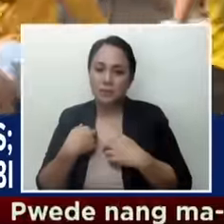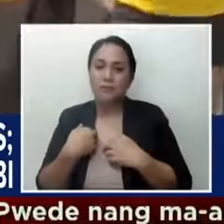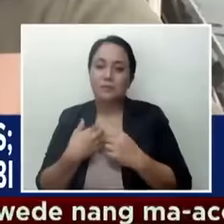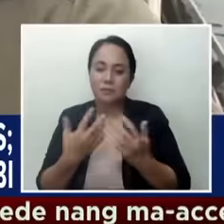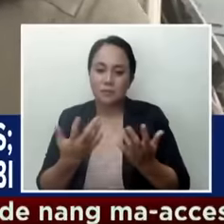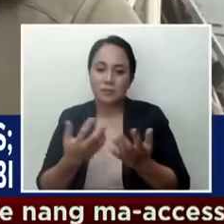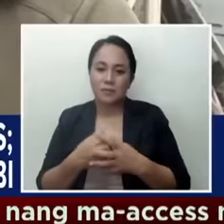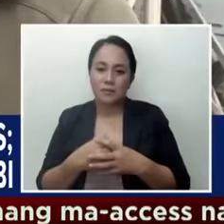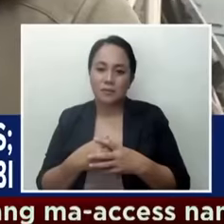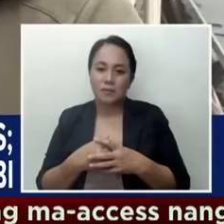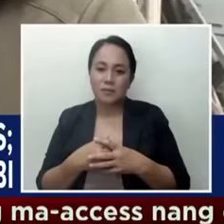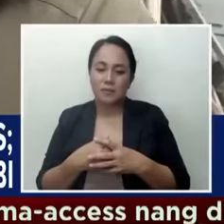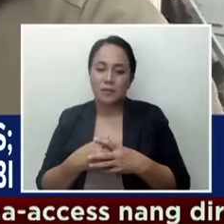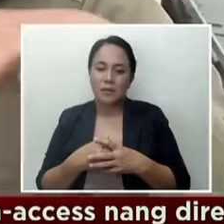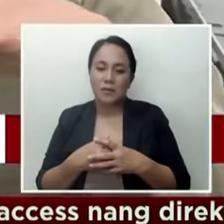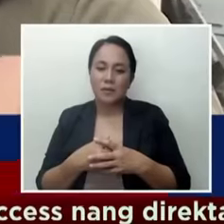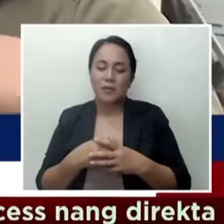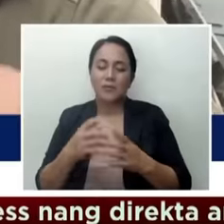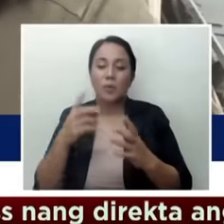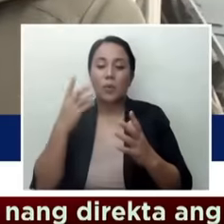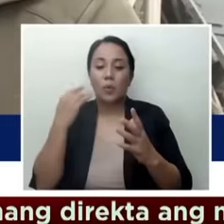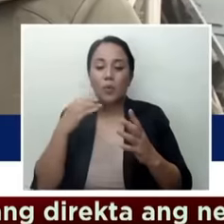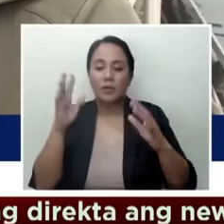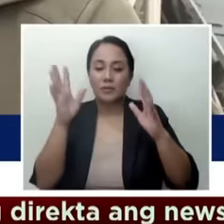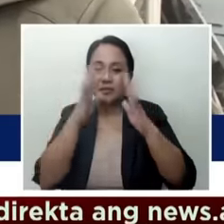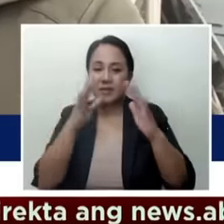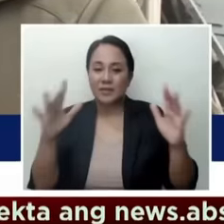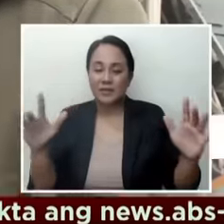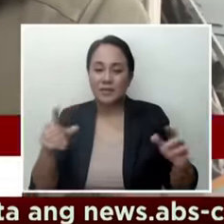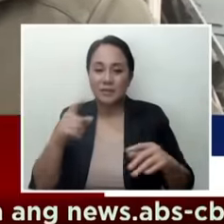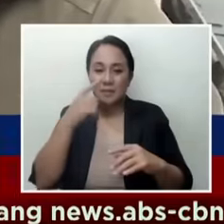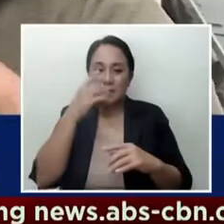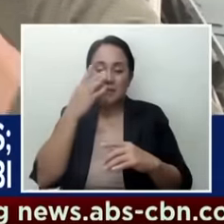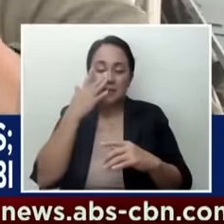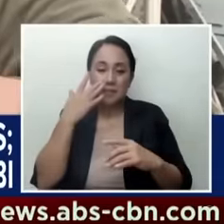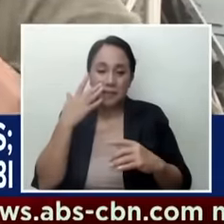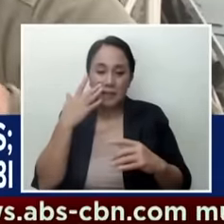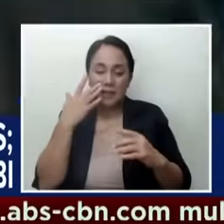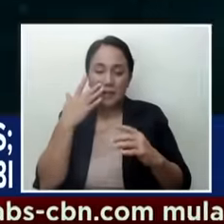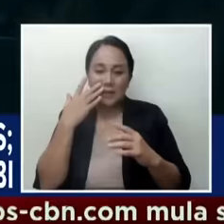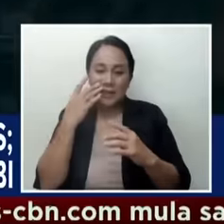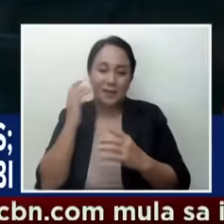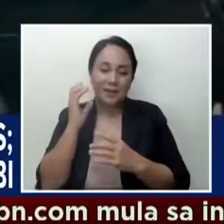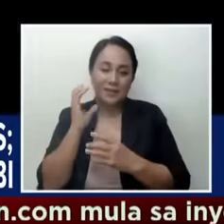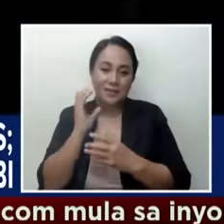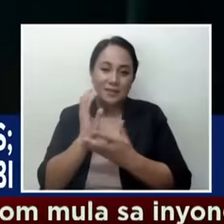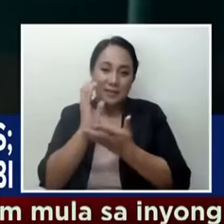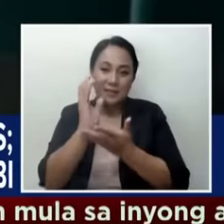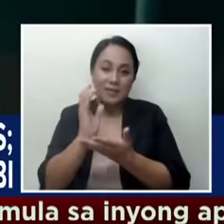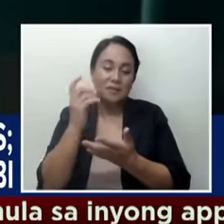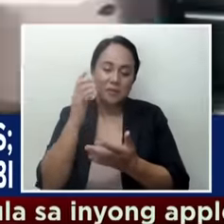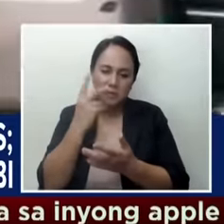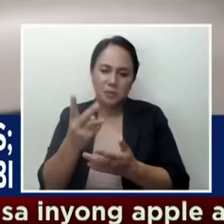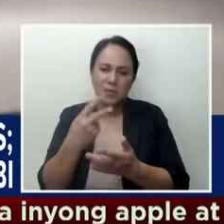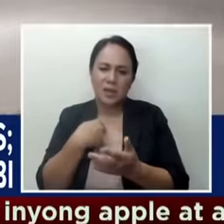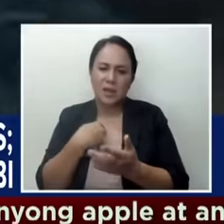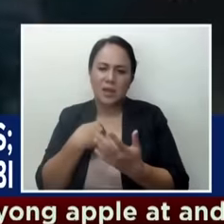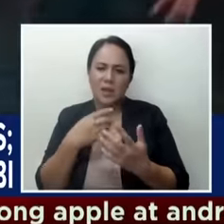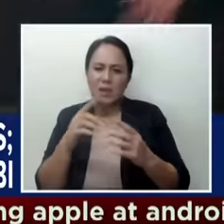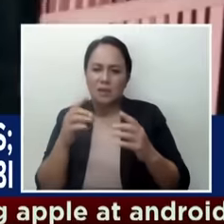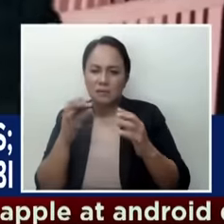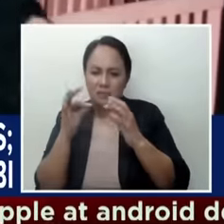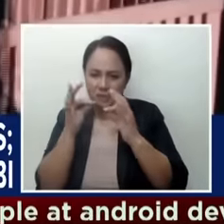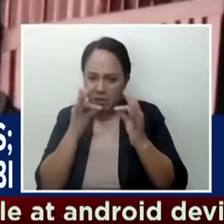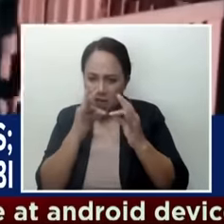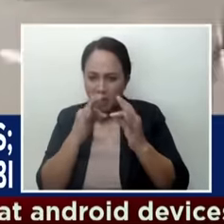Mismo sa gitna ng pyesa ng Nazareno, doon magkakaroon ng malaking gulo na kasi nandun yung drug transaction, kami naman may inaabangan